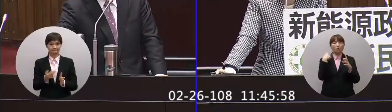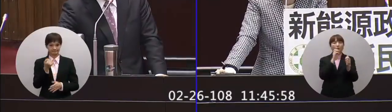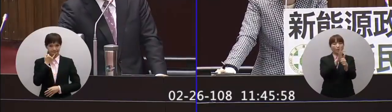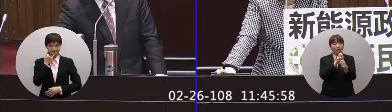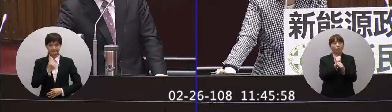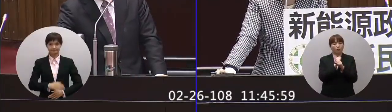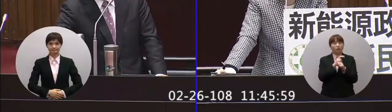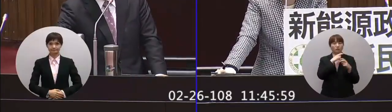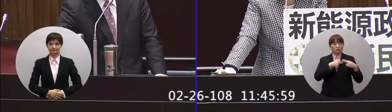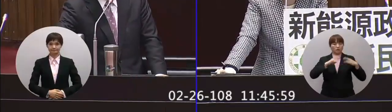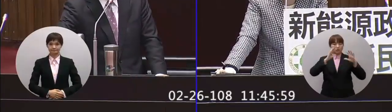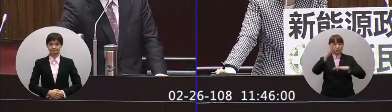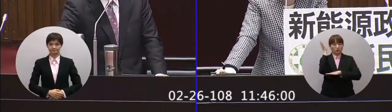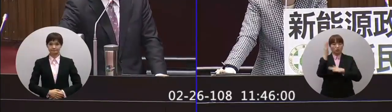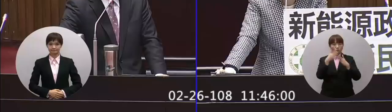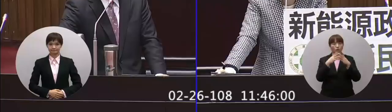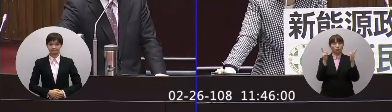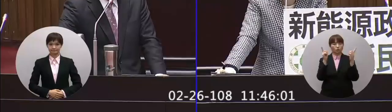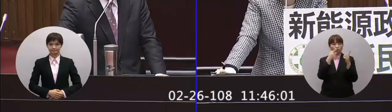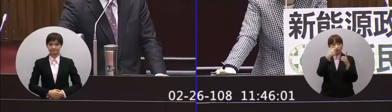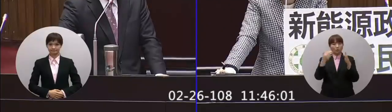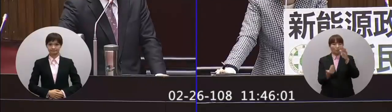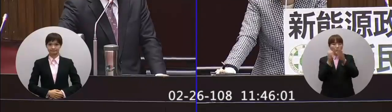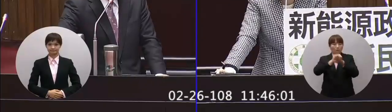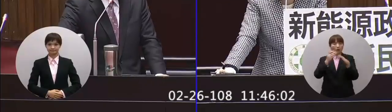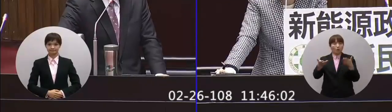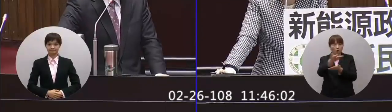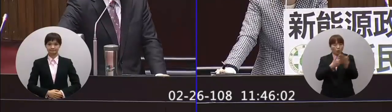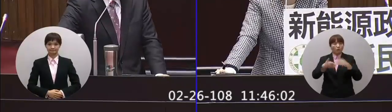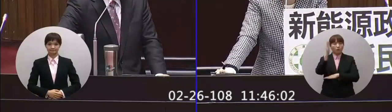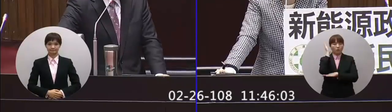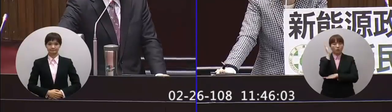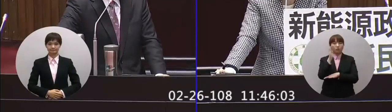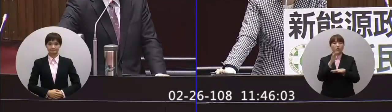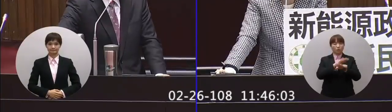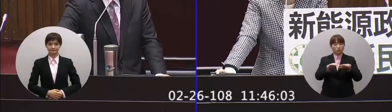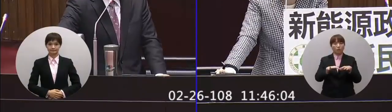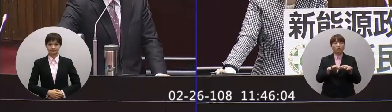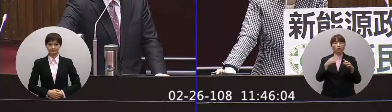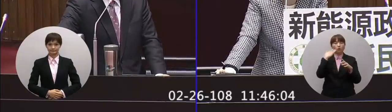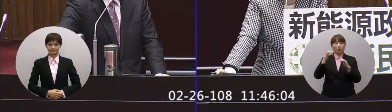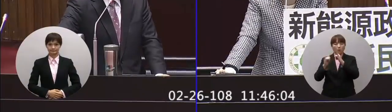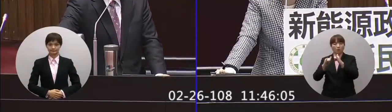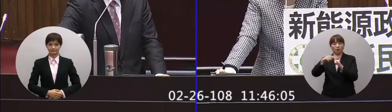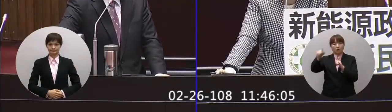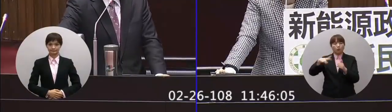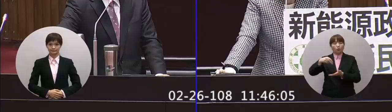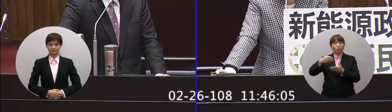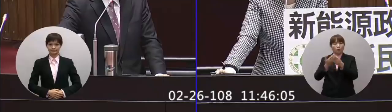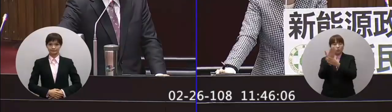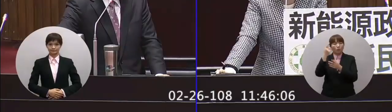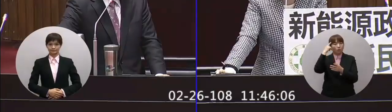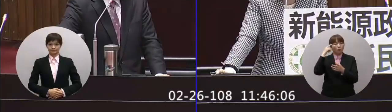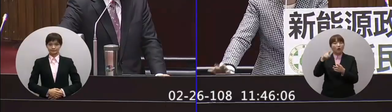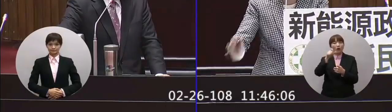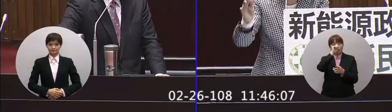大家的，蔡政府是一个最会沟通的政府，所以呢，最会沟通的政府，当民间提出这样子的一个，他